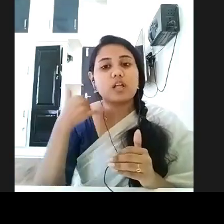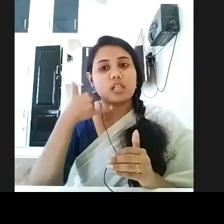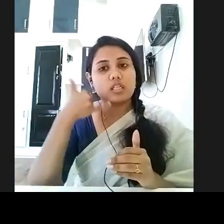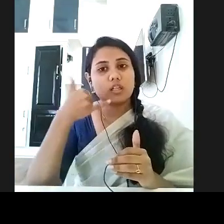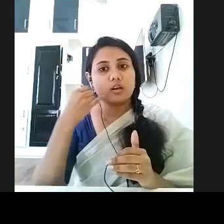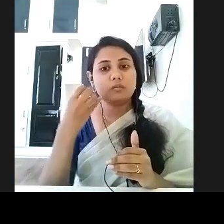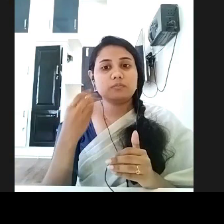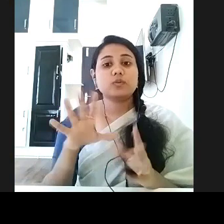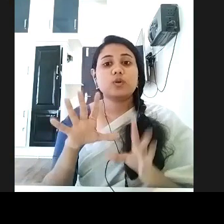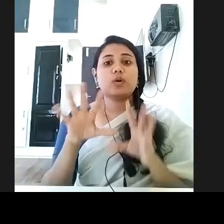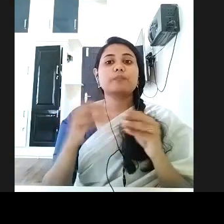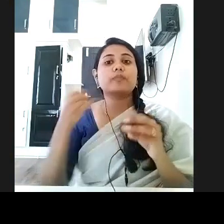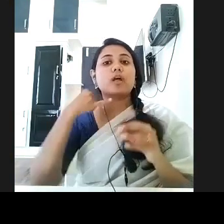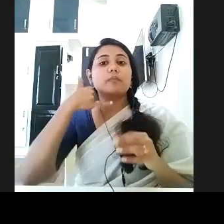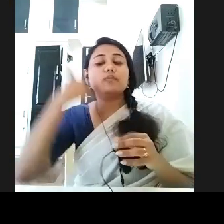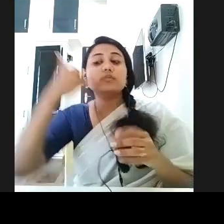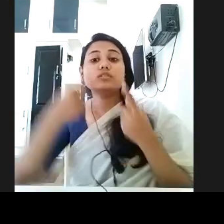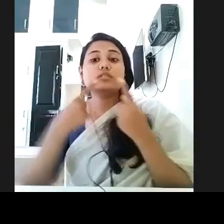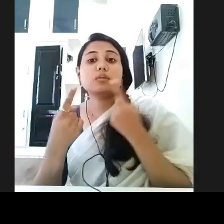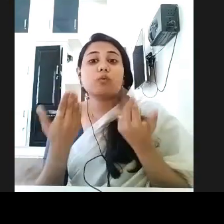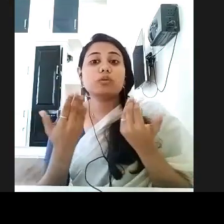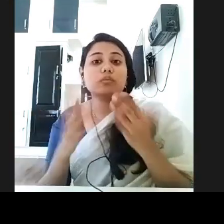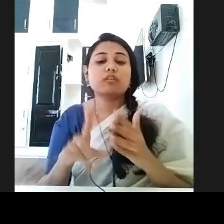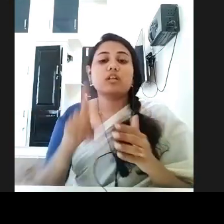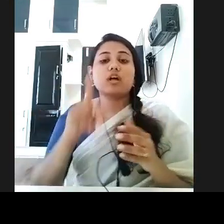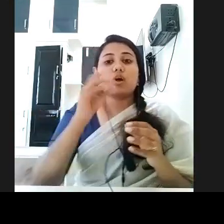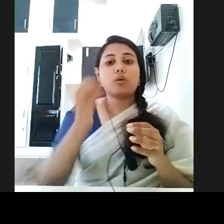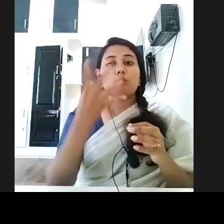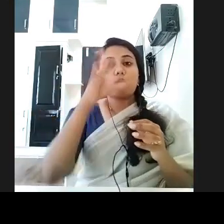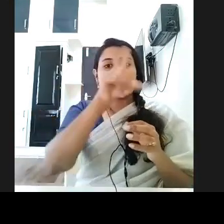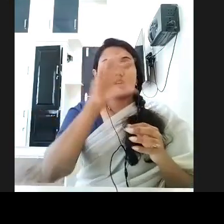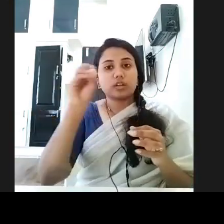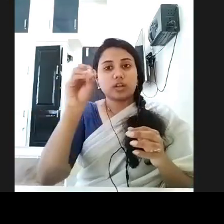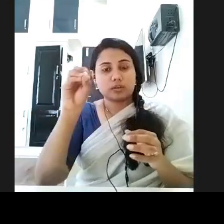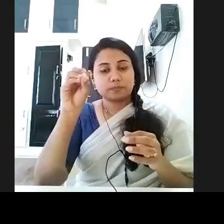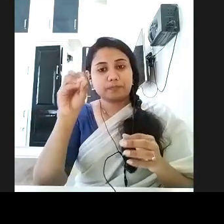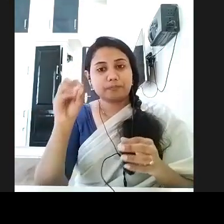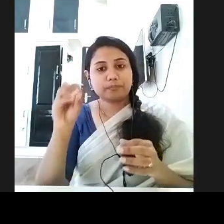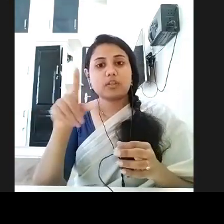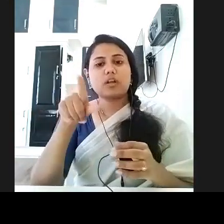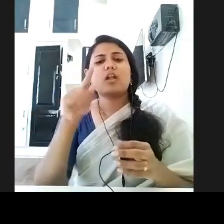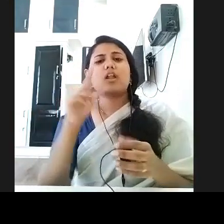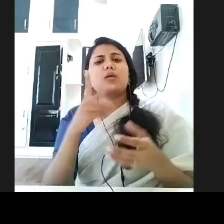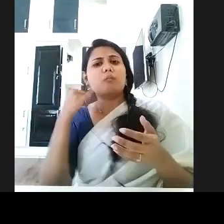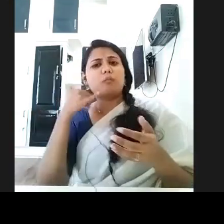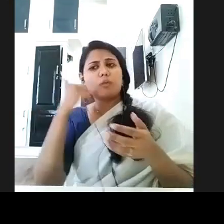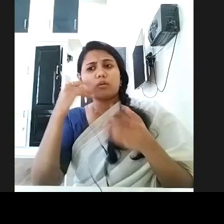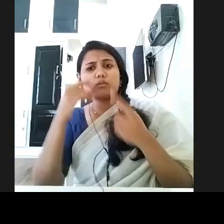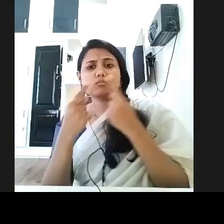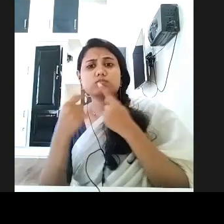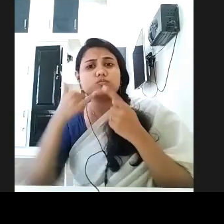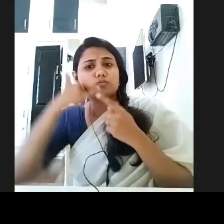10 o'clock till evening 5 o'clock. So ഏത് വിധത്തിലെ ബുക്കിംഗ് കാര്യങ്ങളെല്ലാം Okay. അതിലോട്ടൊന്ന് വിളിച്ചോളൂ.